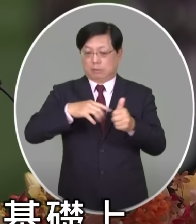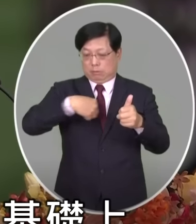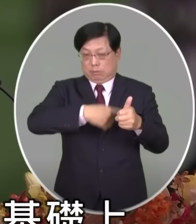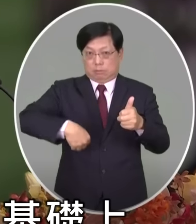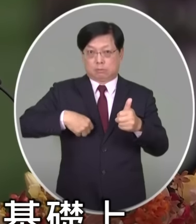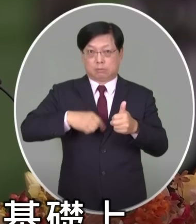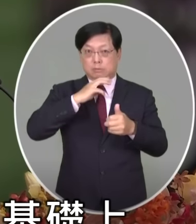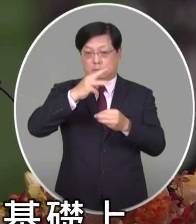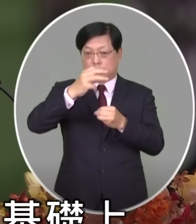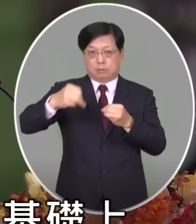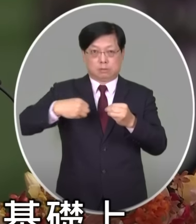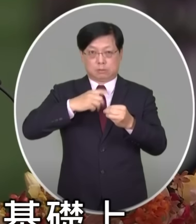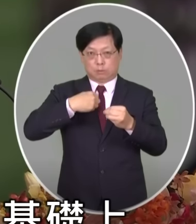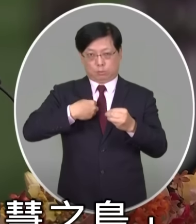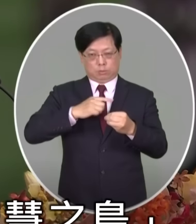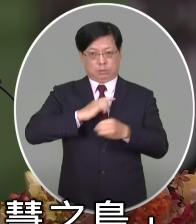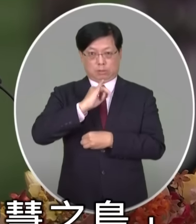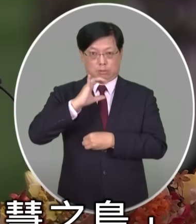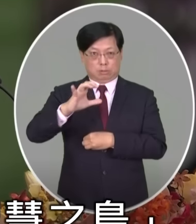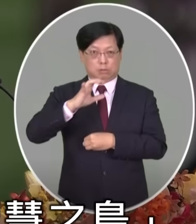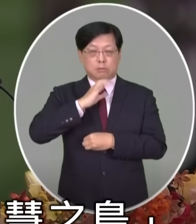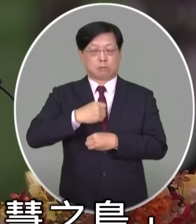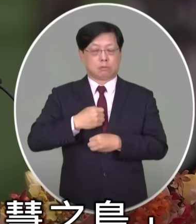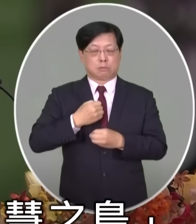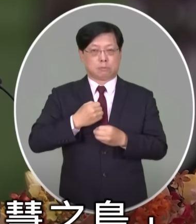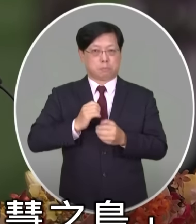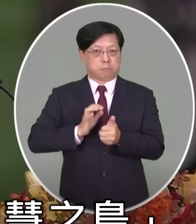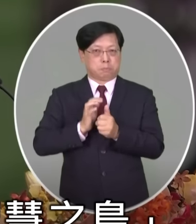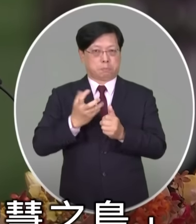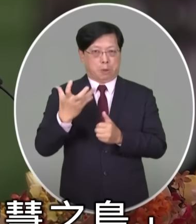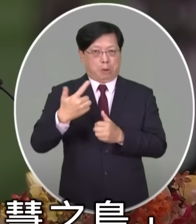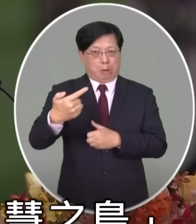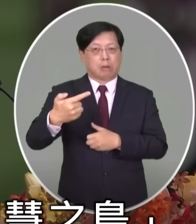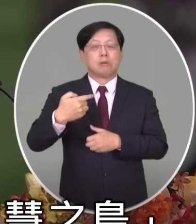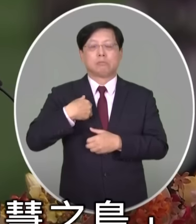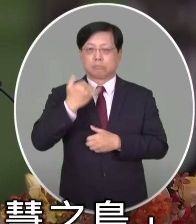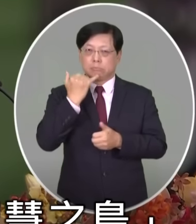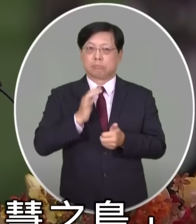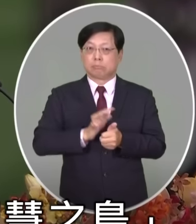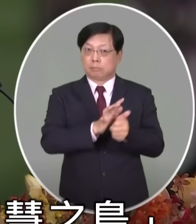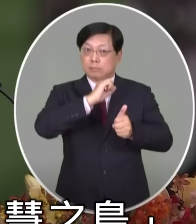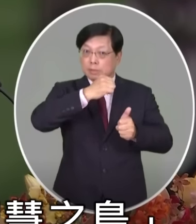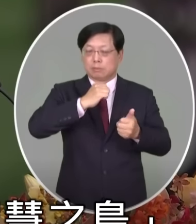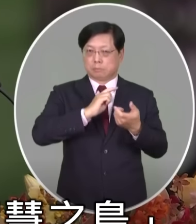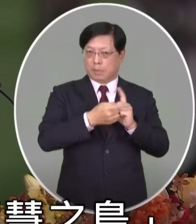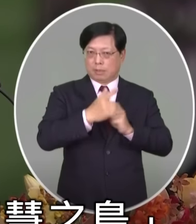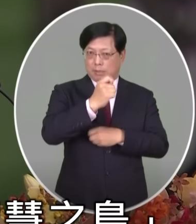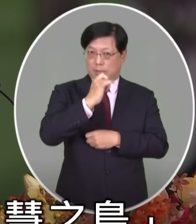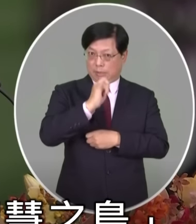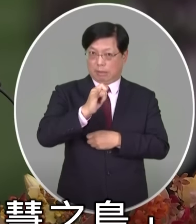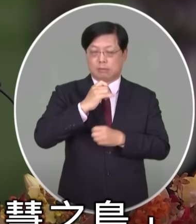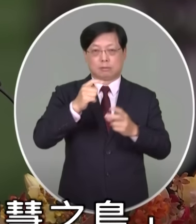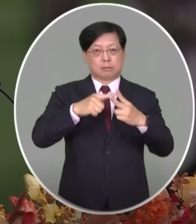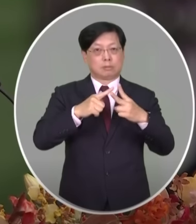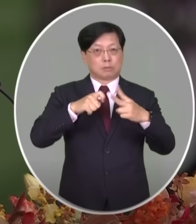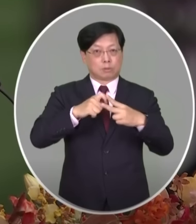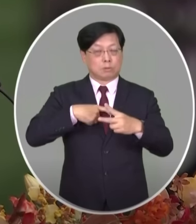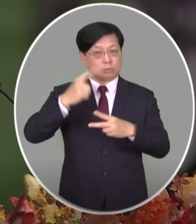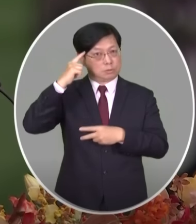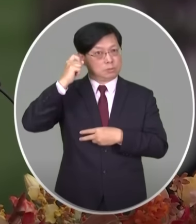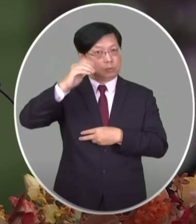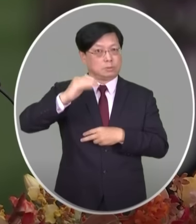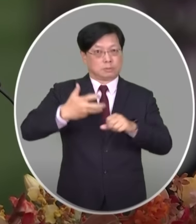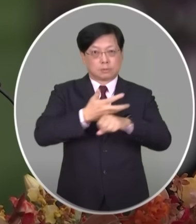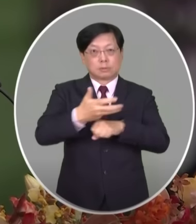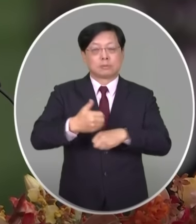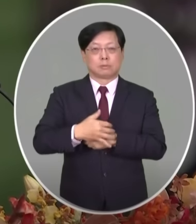片细导的基础上，将全力推动台湾成为人工智慧之岛，促成